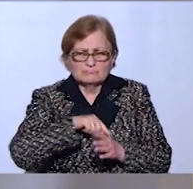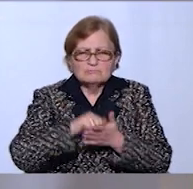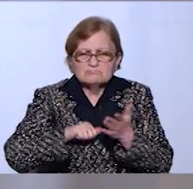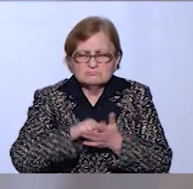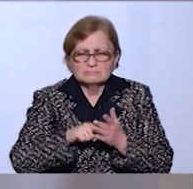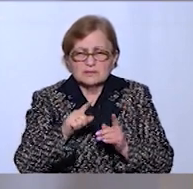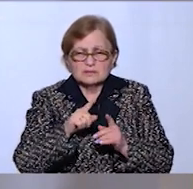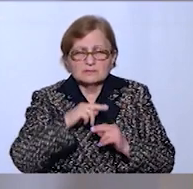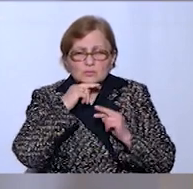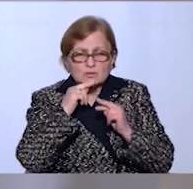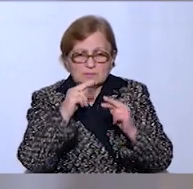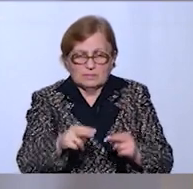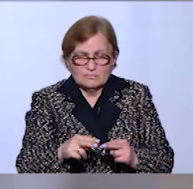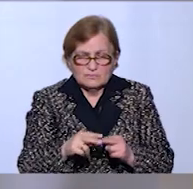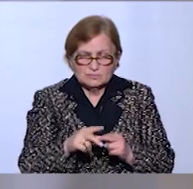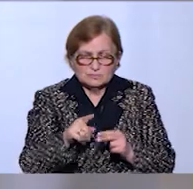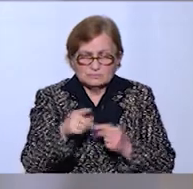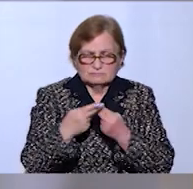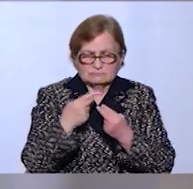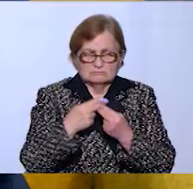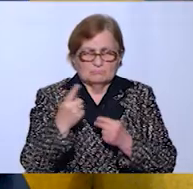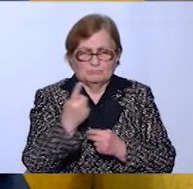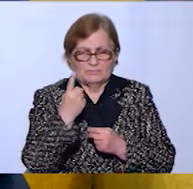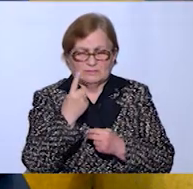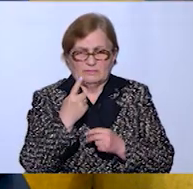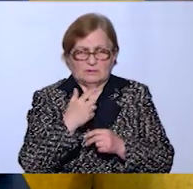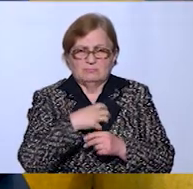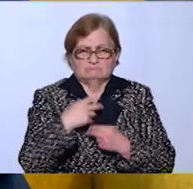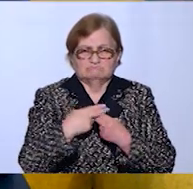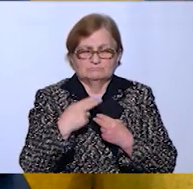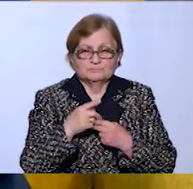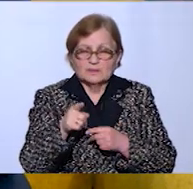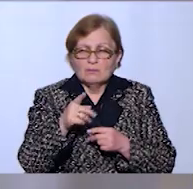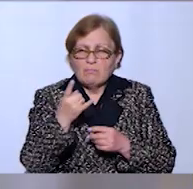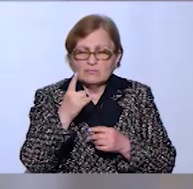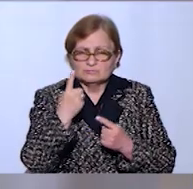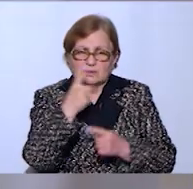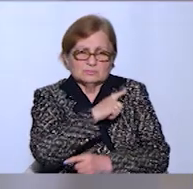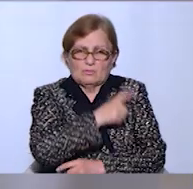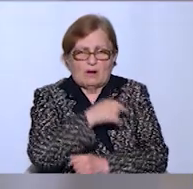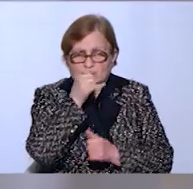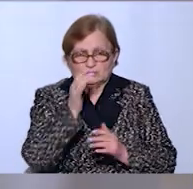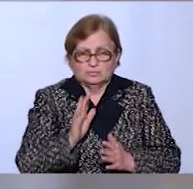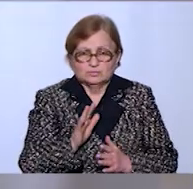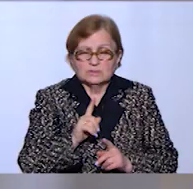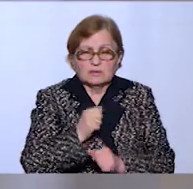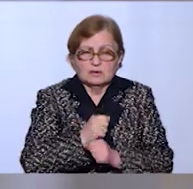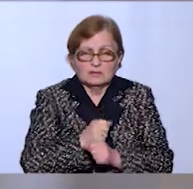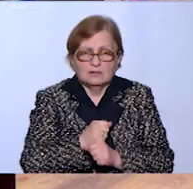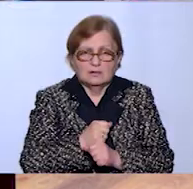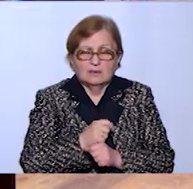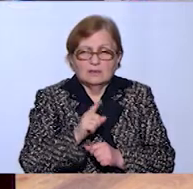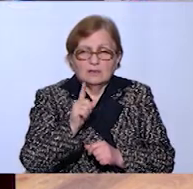ეს პირობები დადგებოდა. იმიტომ რომ თუ ადრეც ახასიათებდა ესა თუ ის ქცევა, მაშინ ის არ ჩაითვლება, რომ მაინც და მაინც